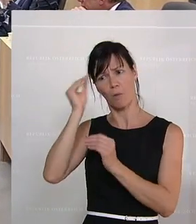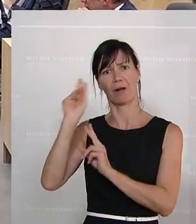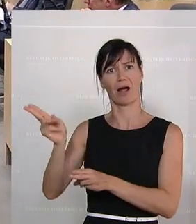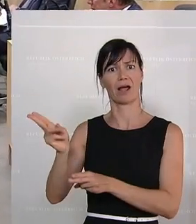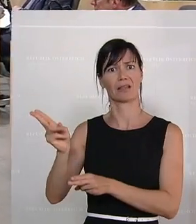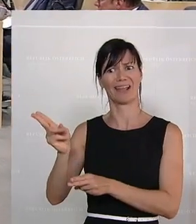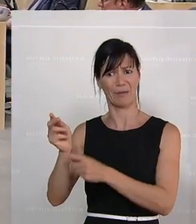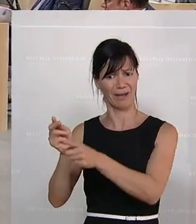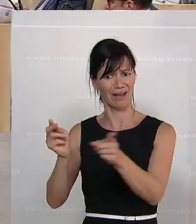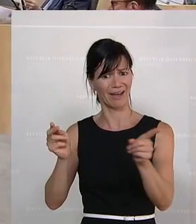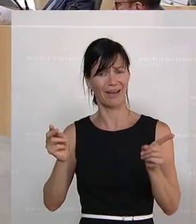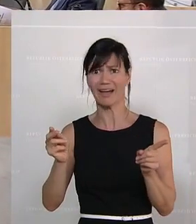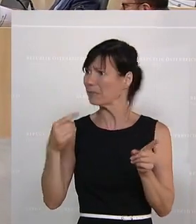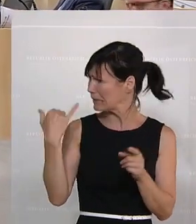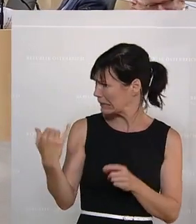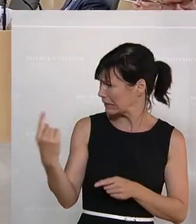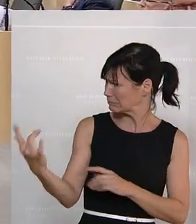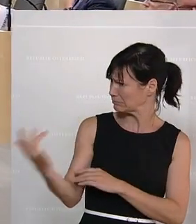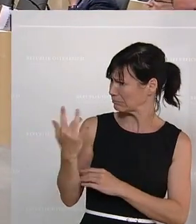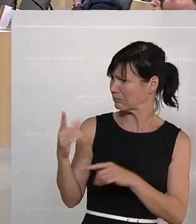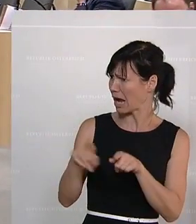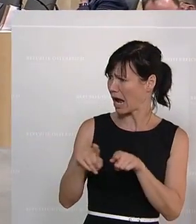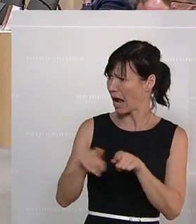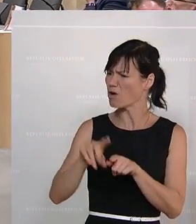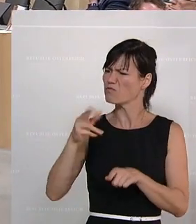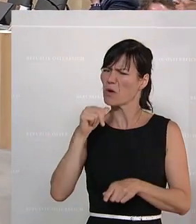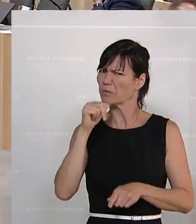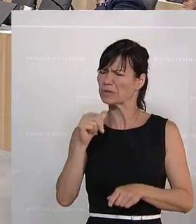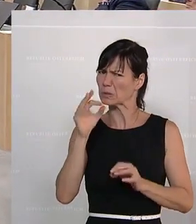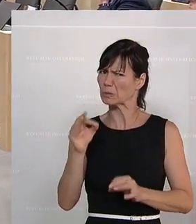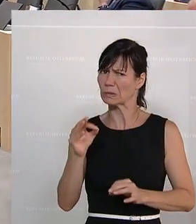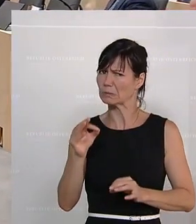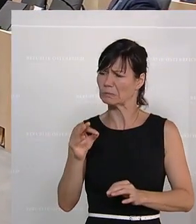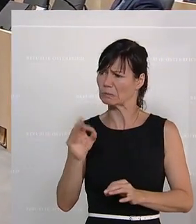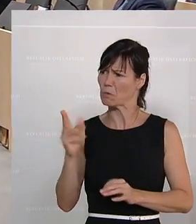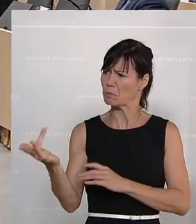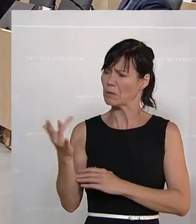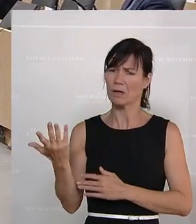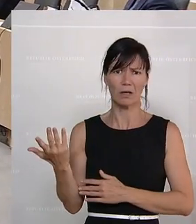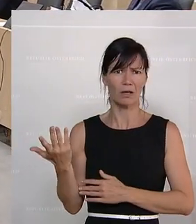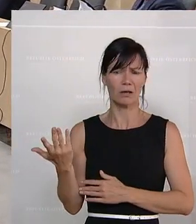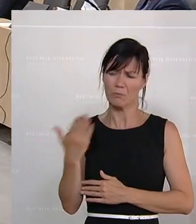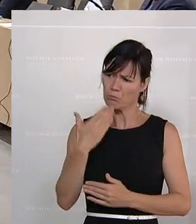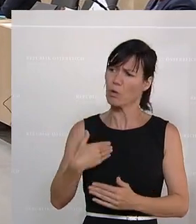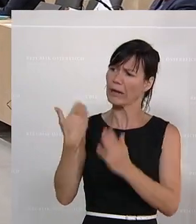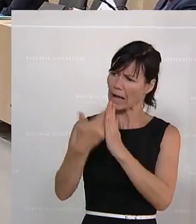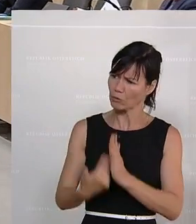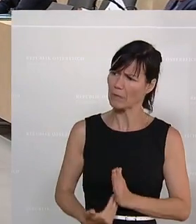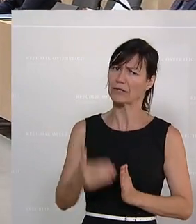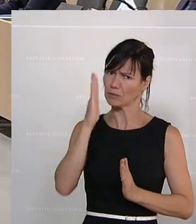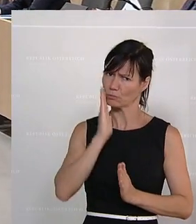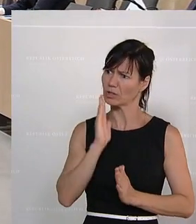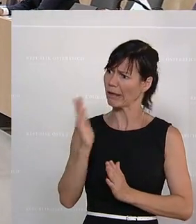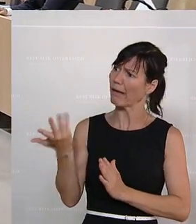das alles schlecht ist also ganz ist das nicht nachvollziehbar ich lade sie zumindest einzig auf die argumente 1 lassen die damit